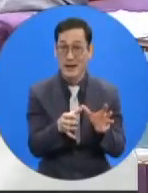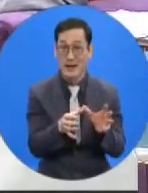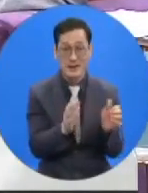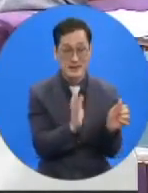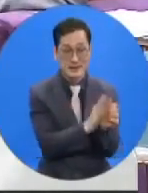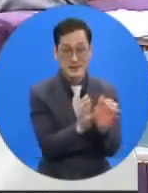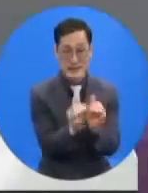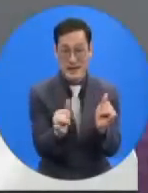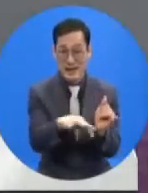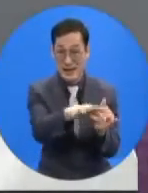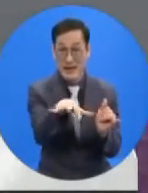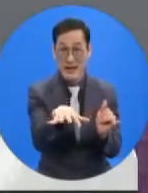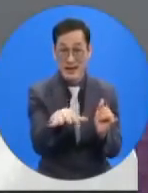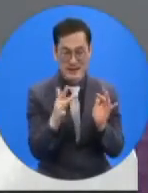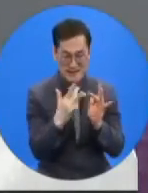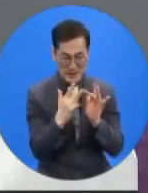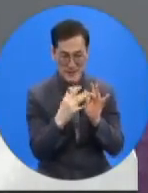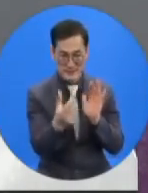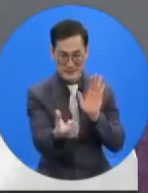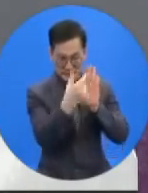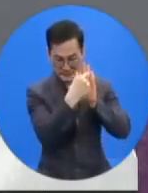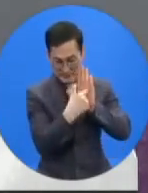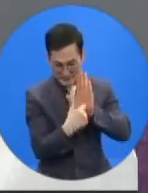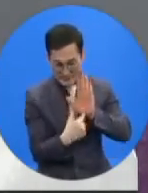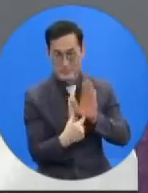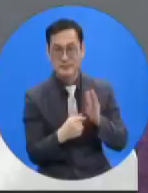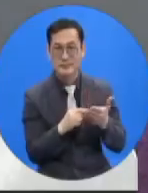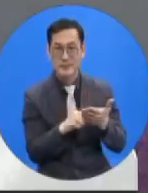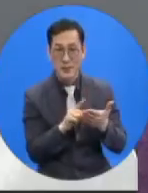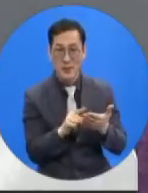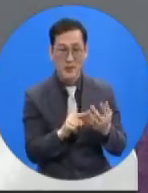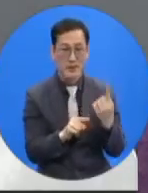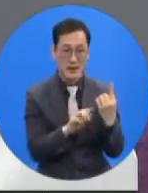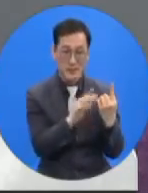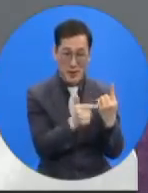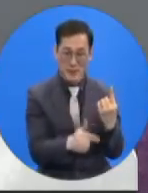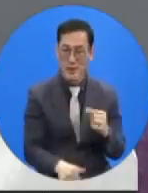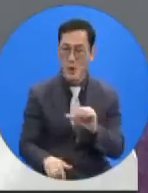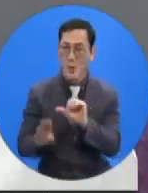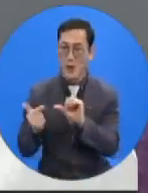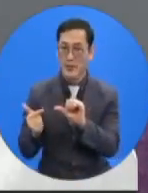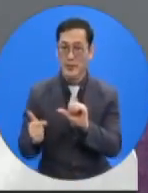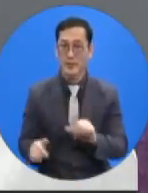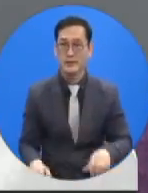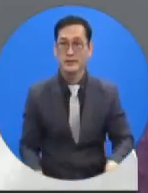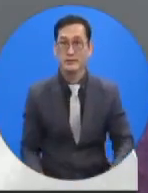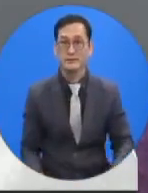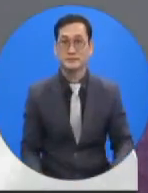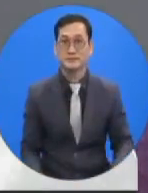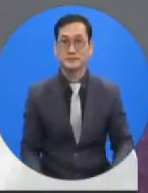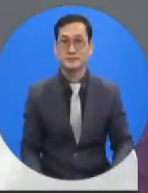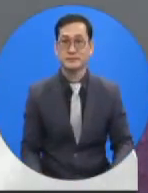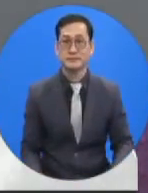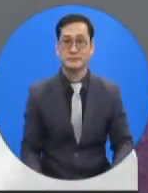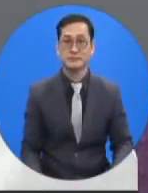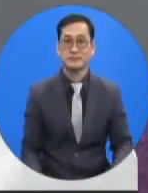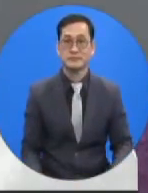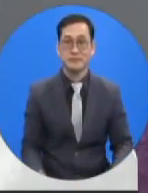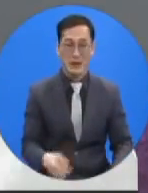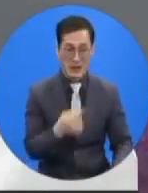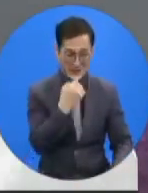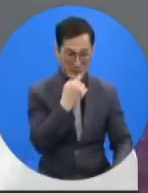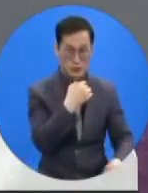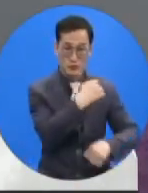SNS에요. 지지자분들이 글이 올린 게 있어요. 1번, 5번. 민주당과 더불어민주당과 열린 우리당,